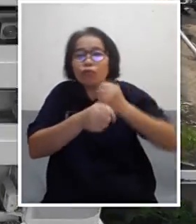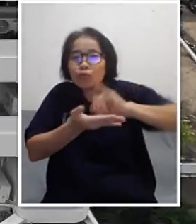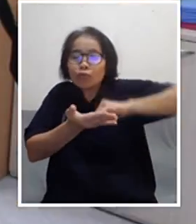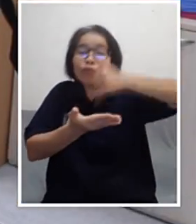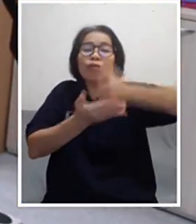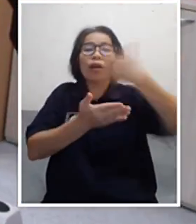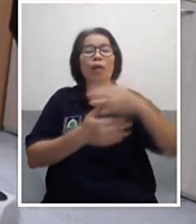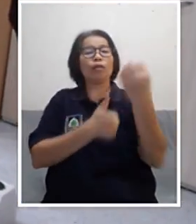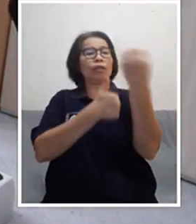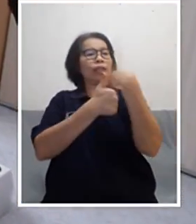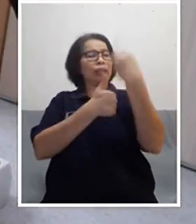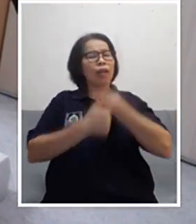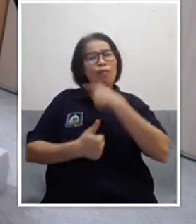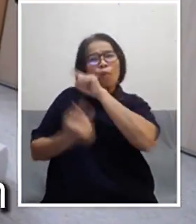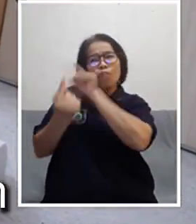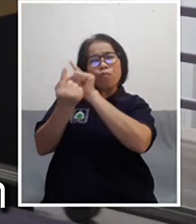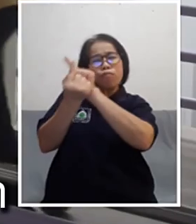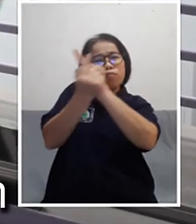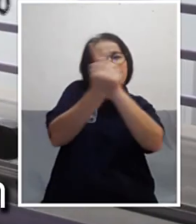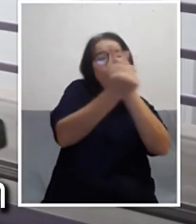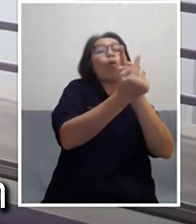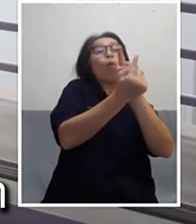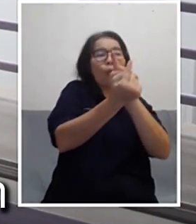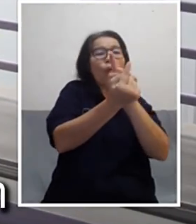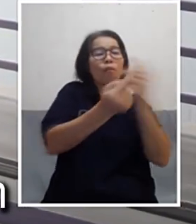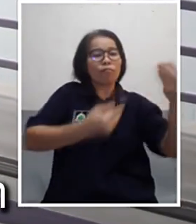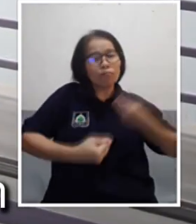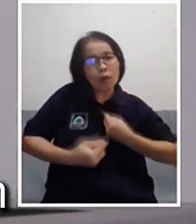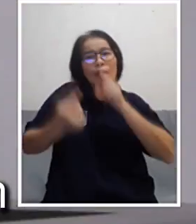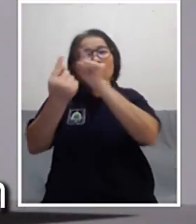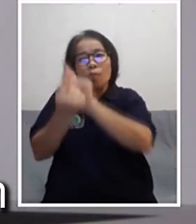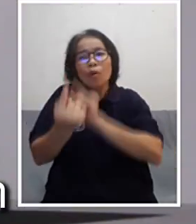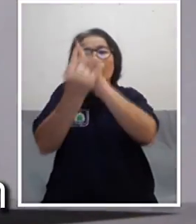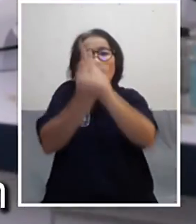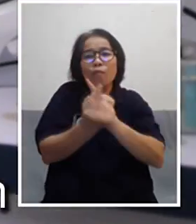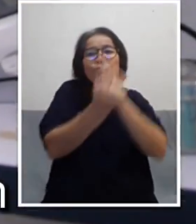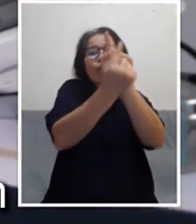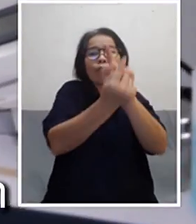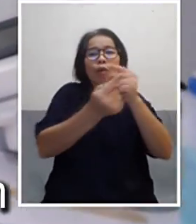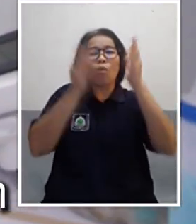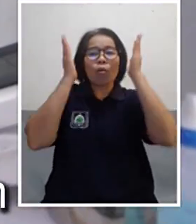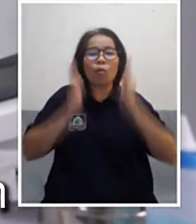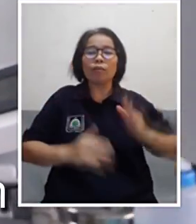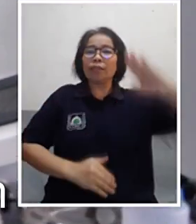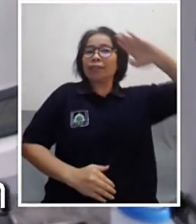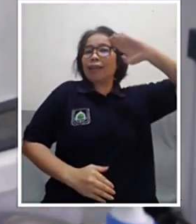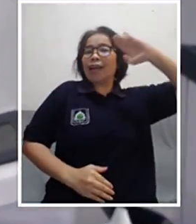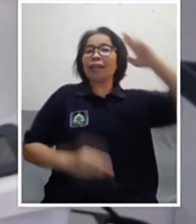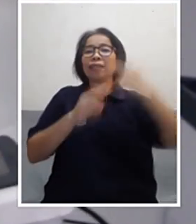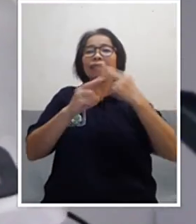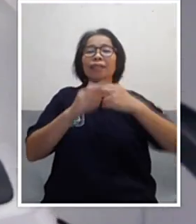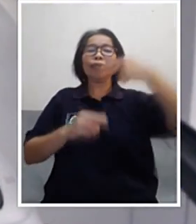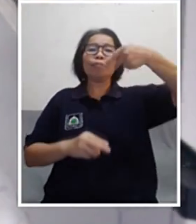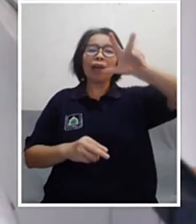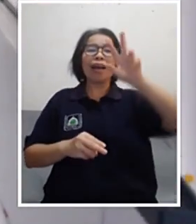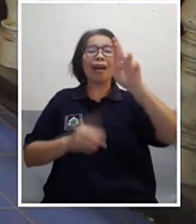ก็แนะนำให้รู้จักต่อๆกันไปให้รู้จักกับพี่ผู้พันพลดอนครับพี่ผู้พลดอนเขาก็ส่งเสริมเราให้เรากลับ